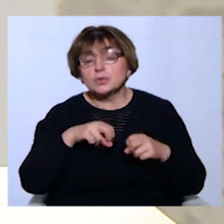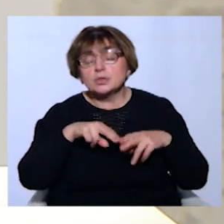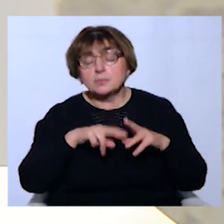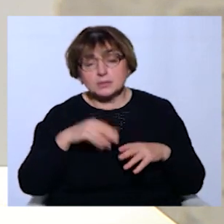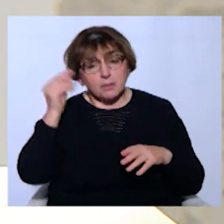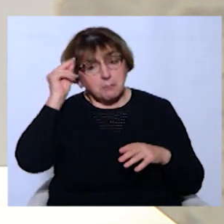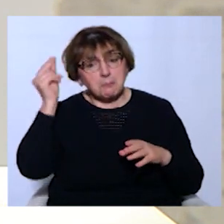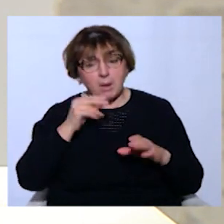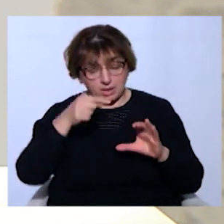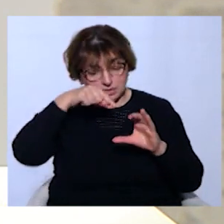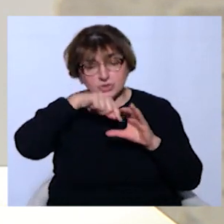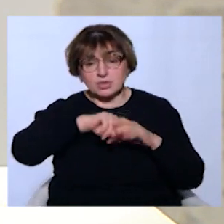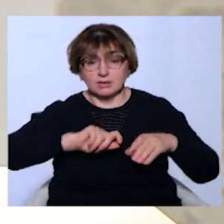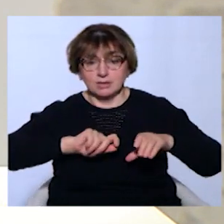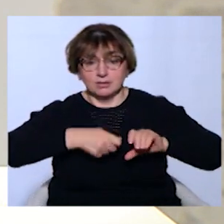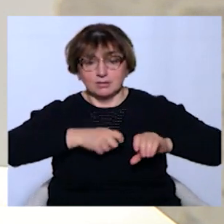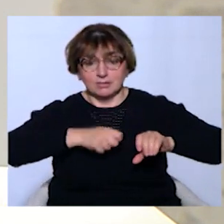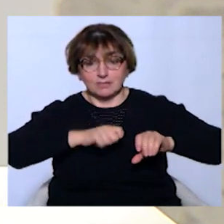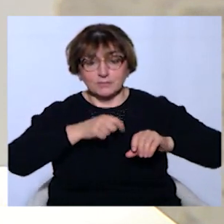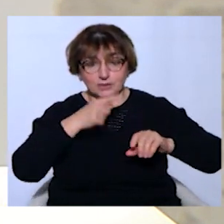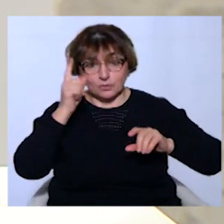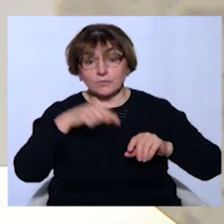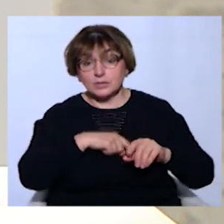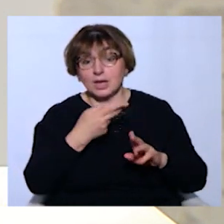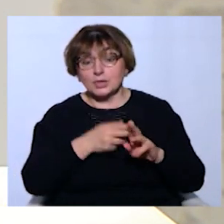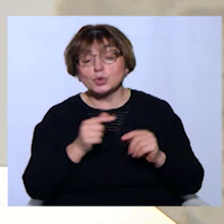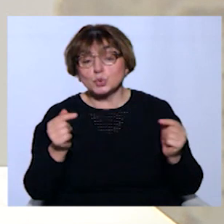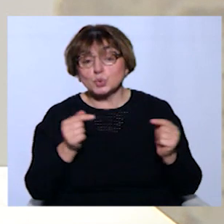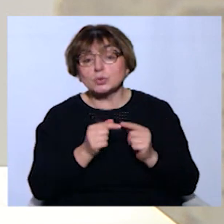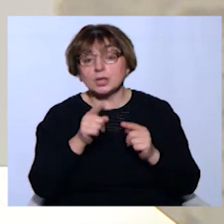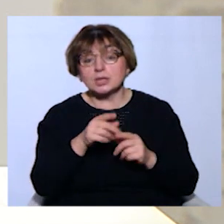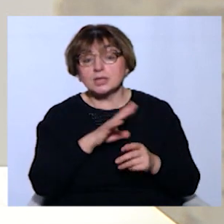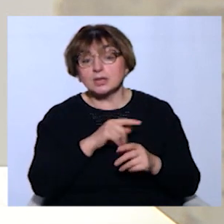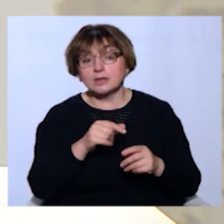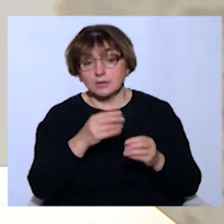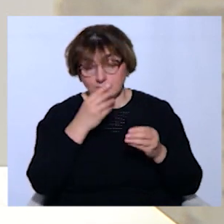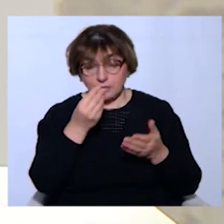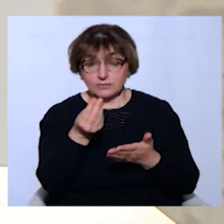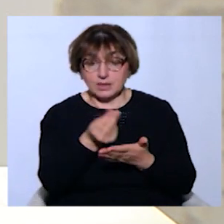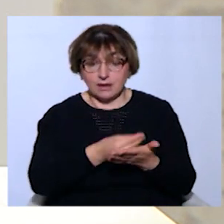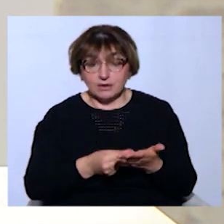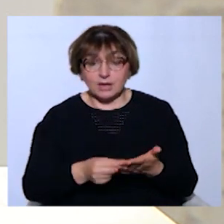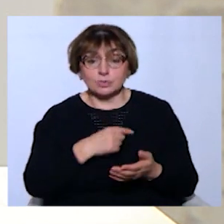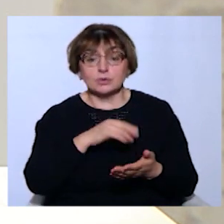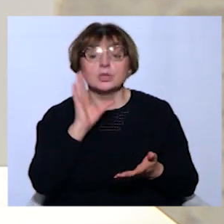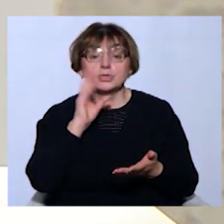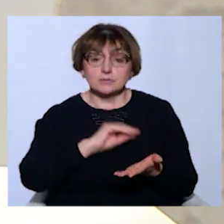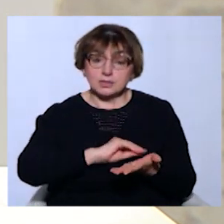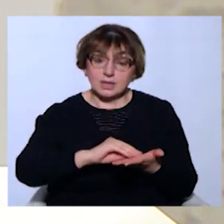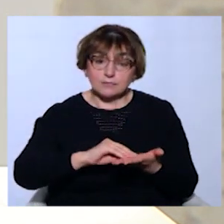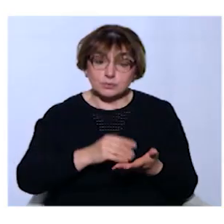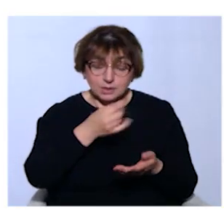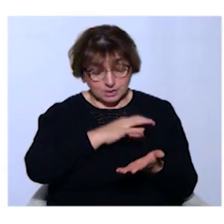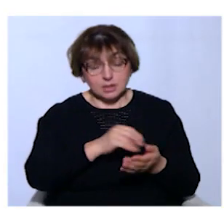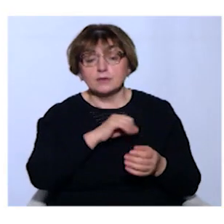და სწორედ აი ეს გაბრწყვნის უნარი რომ აქვს მას, ეს გვაძლევს იმის საშუალებას, რომ დავხატოთ ფანქრით, დავწეროთ და